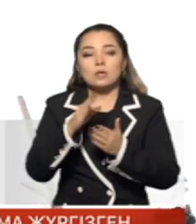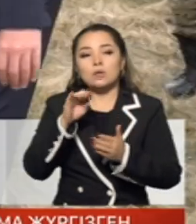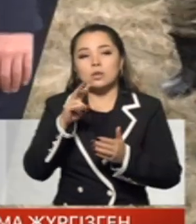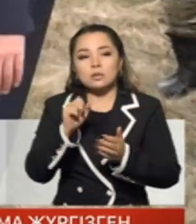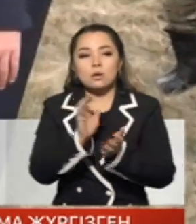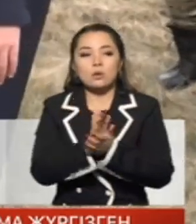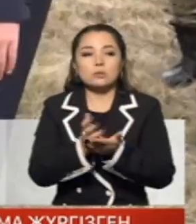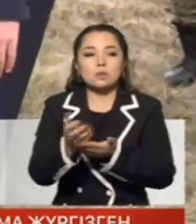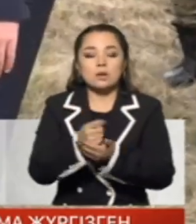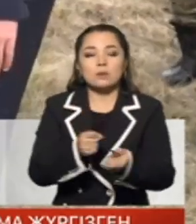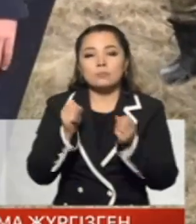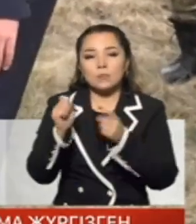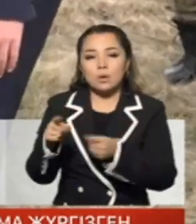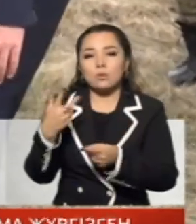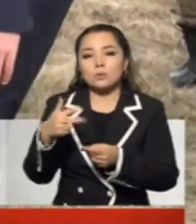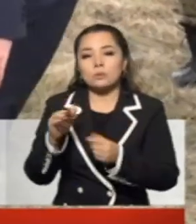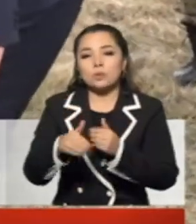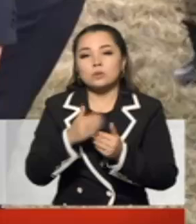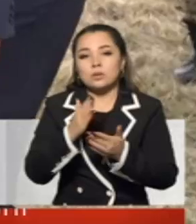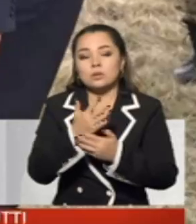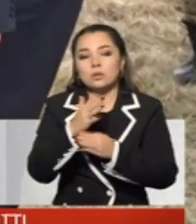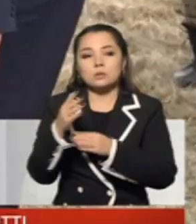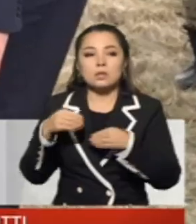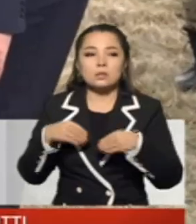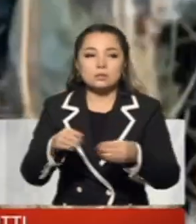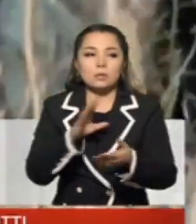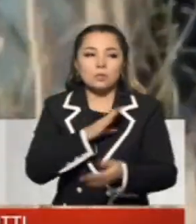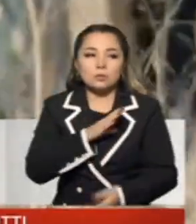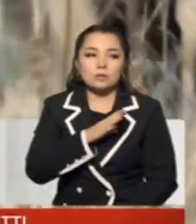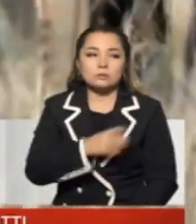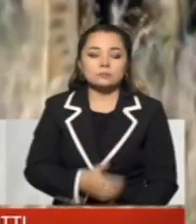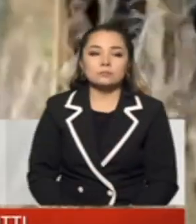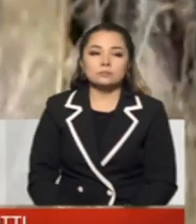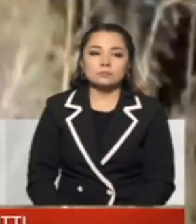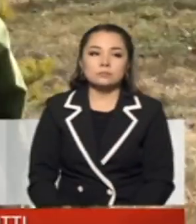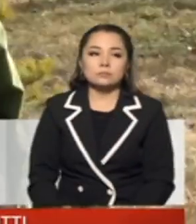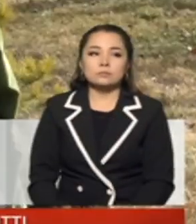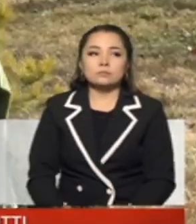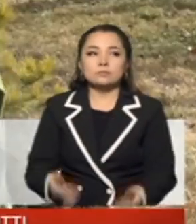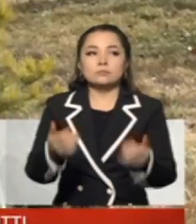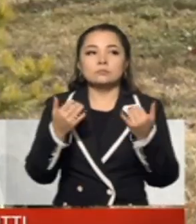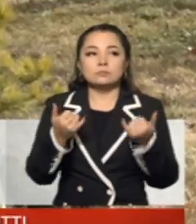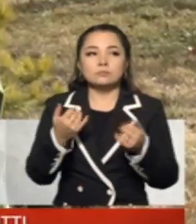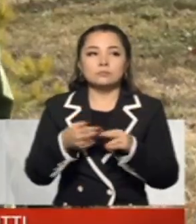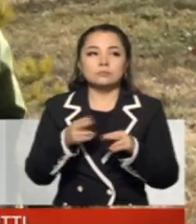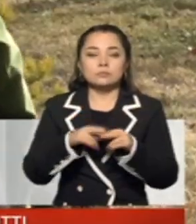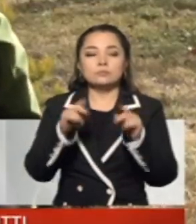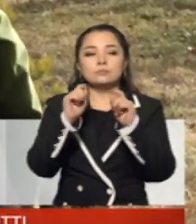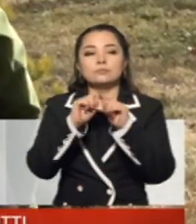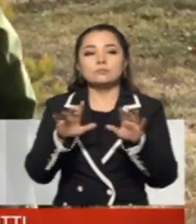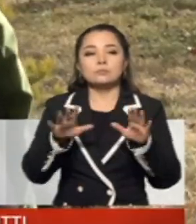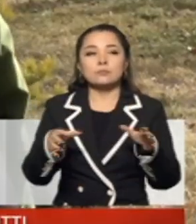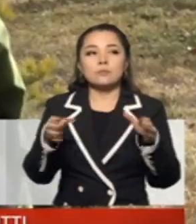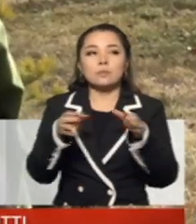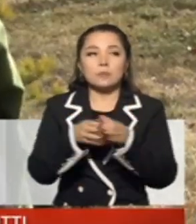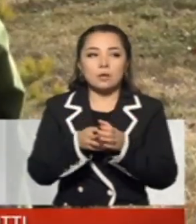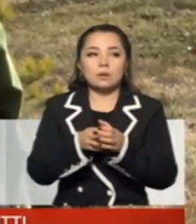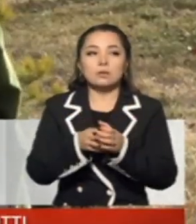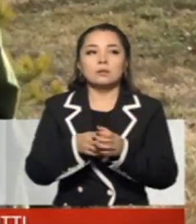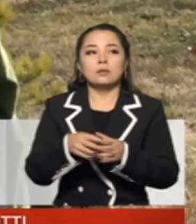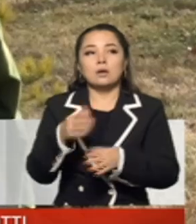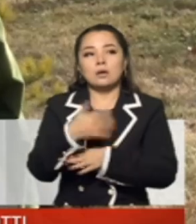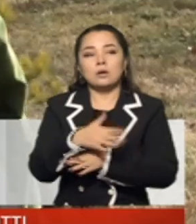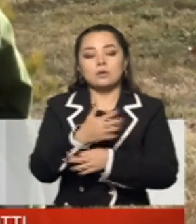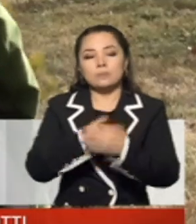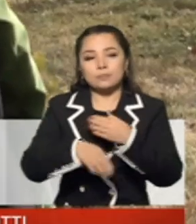қоқыс шығарылып, 30 мыңнан аса көшет отырғызылды. Бүгін міне мектебімізбен аулаға